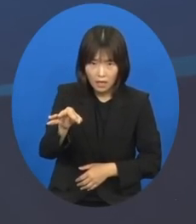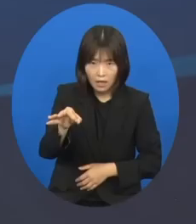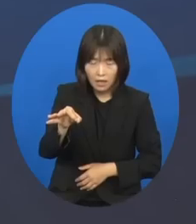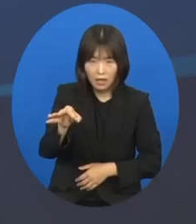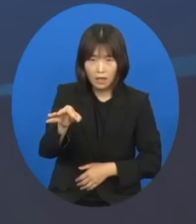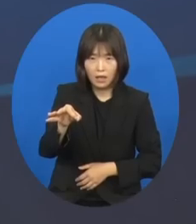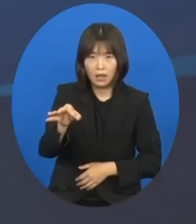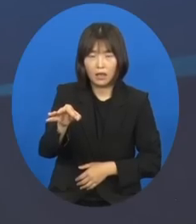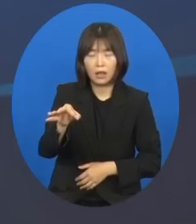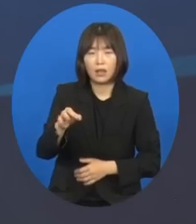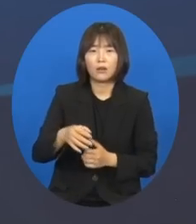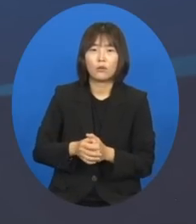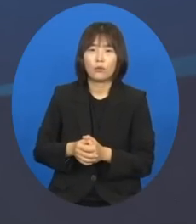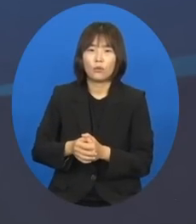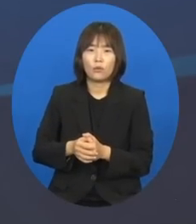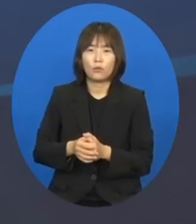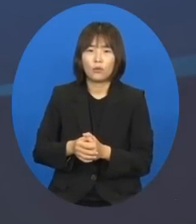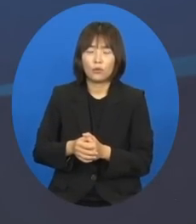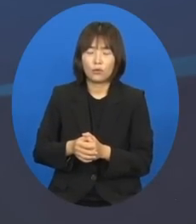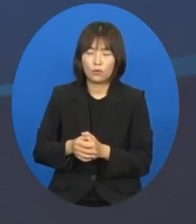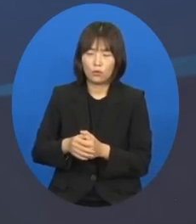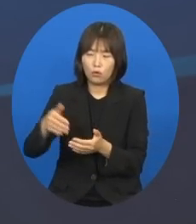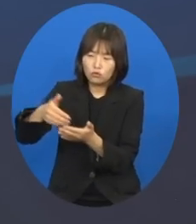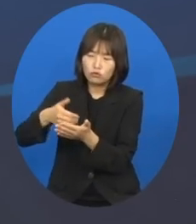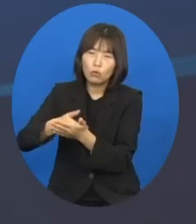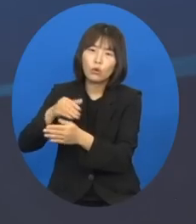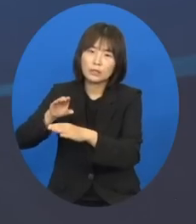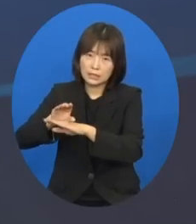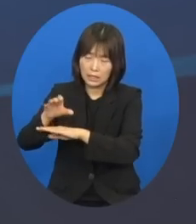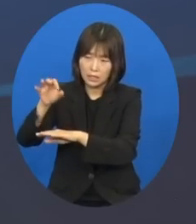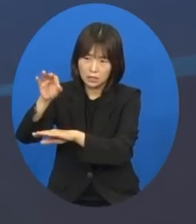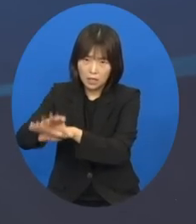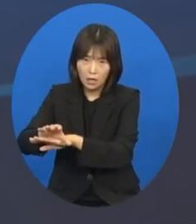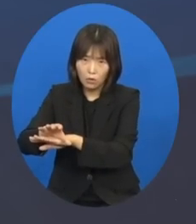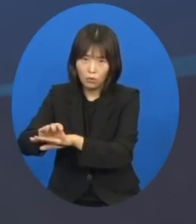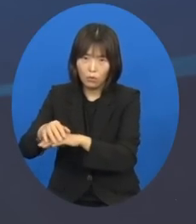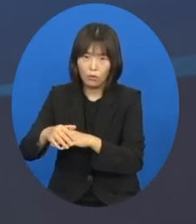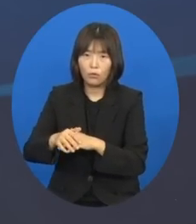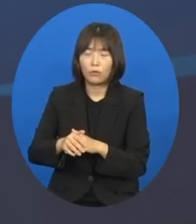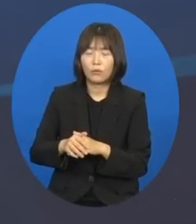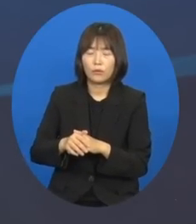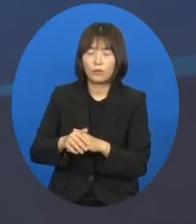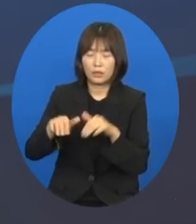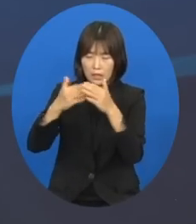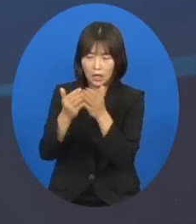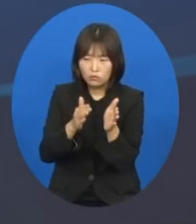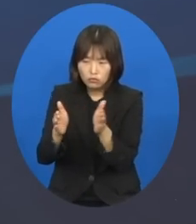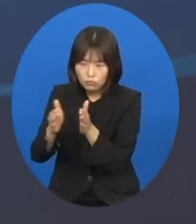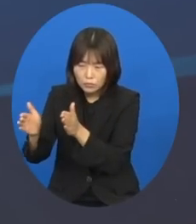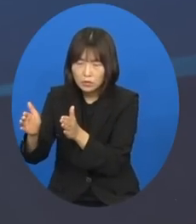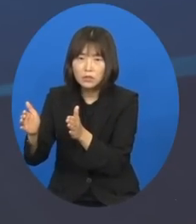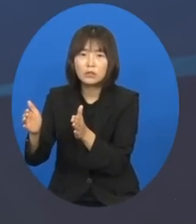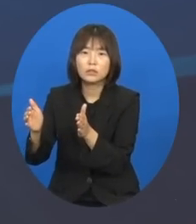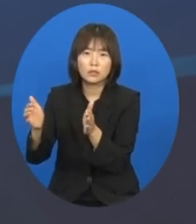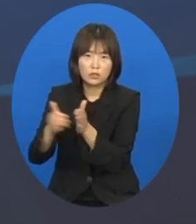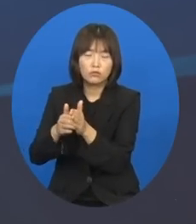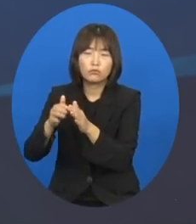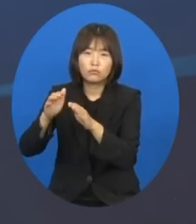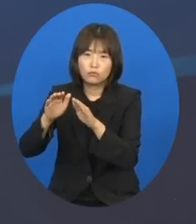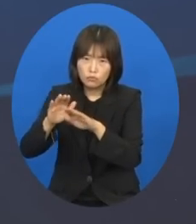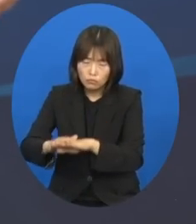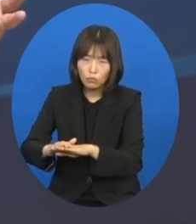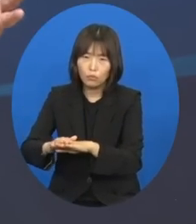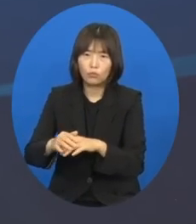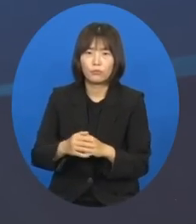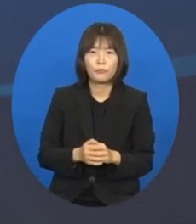사고 중고차나를 사고 대충 준비를 해놓고 난 뒤에 남자친구가 이제 결혼을 약속하고